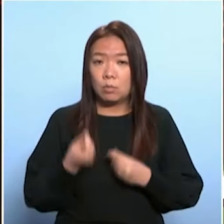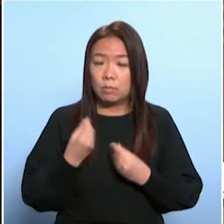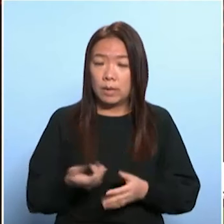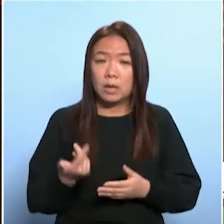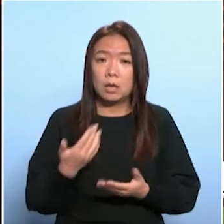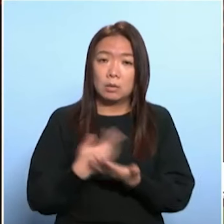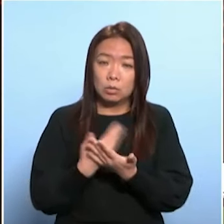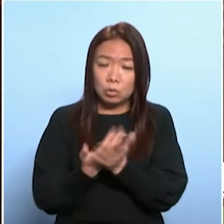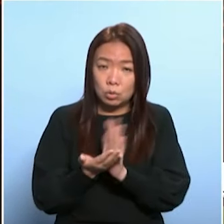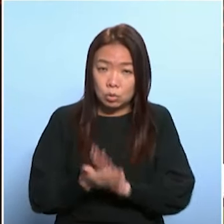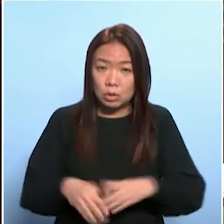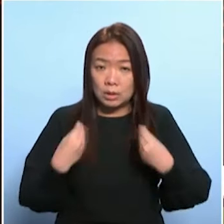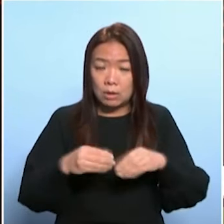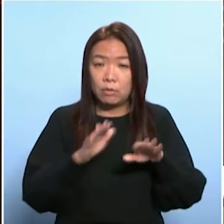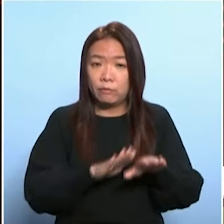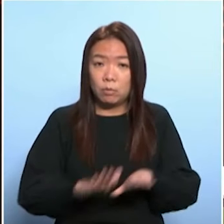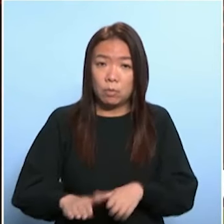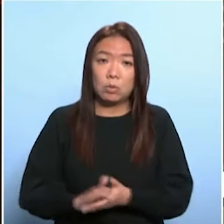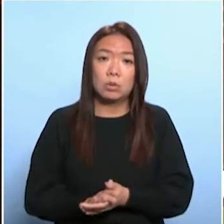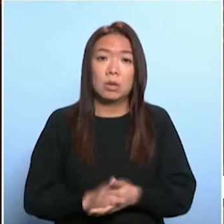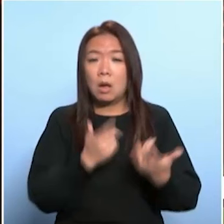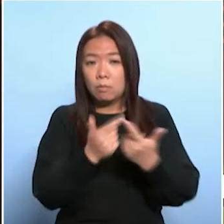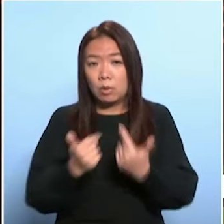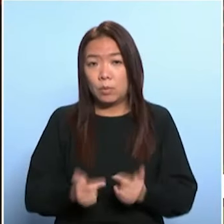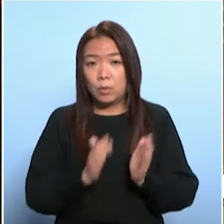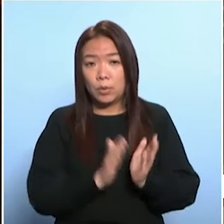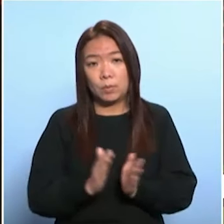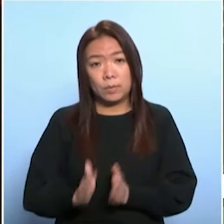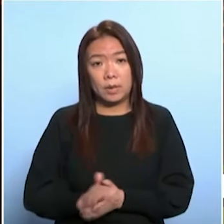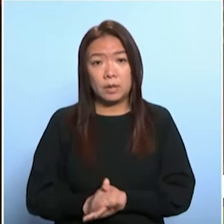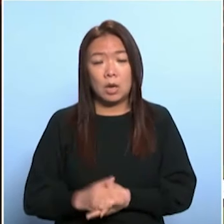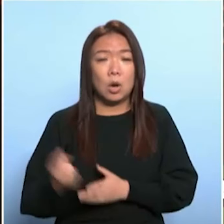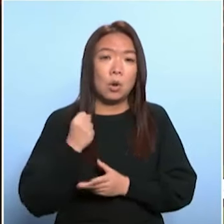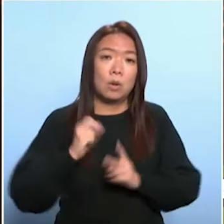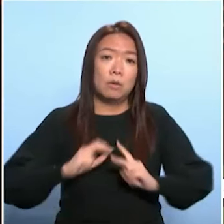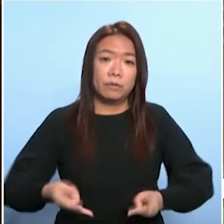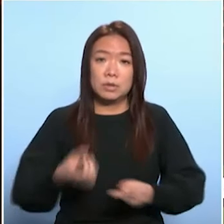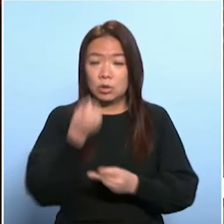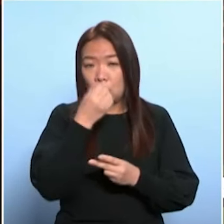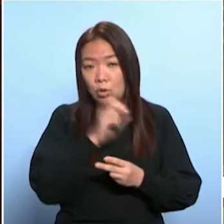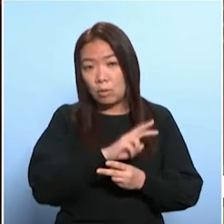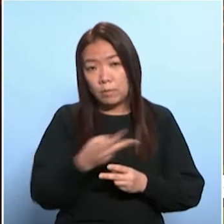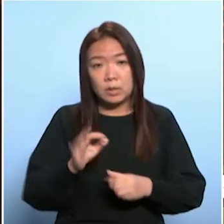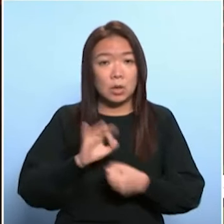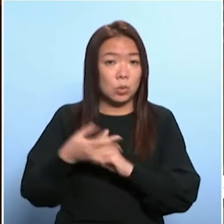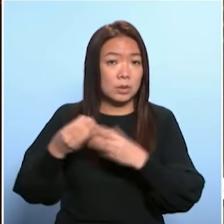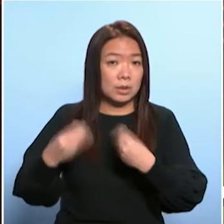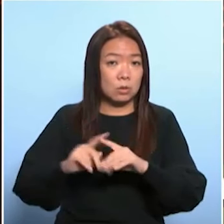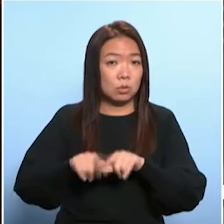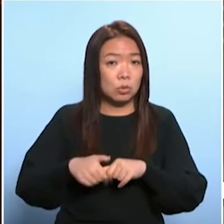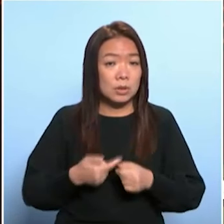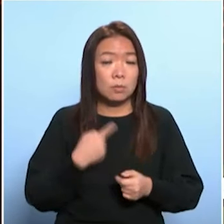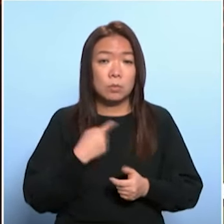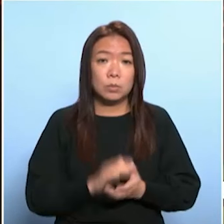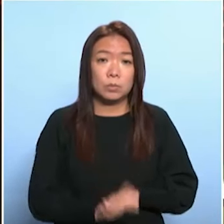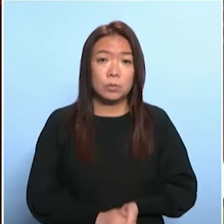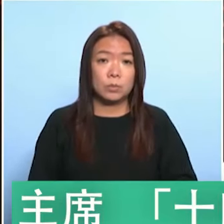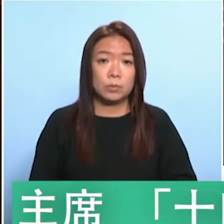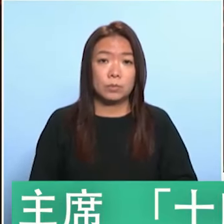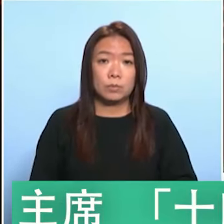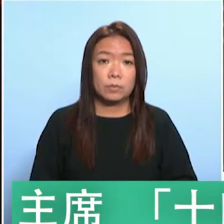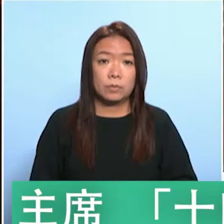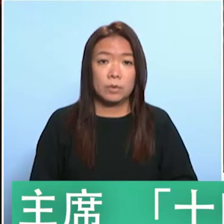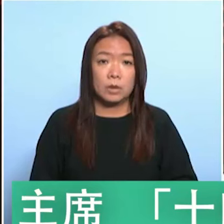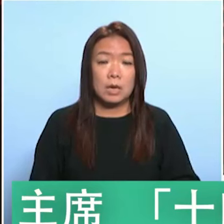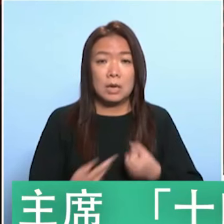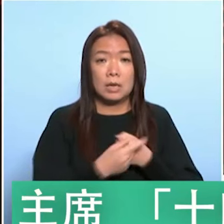為多元化的教育服務和配套措施，致力發展香港成為國際教育樞紐。主